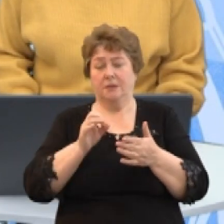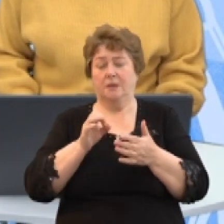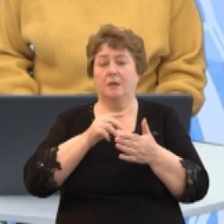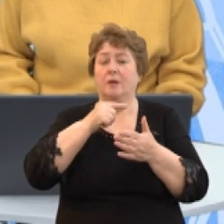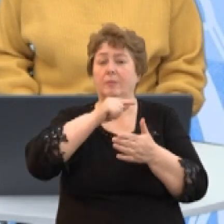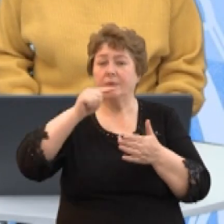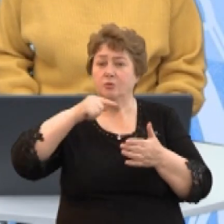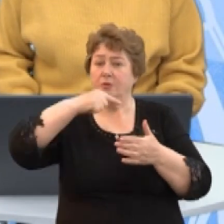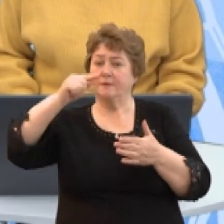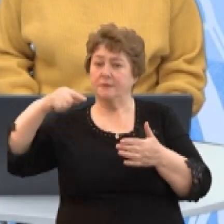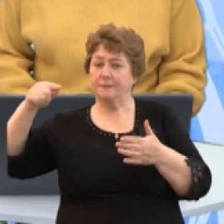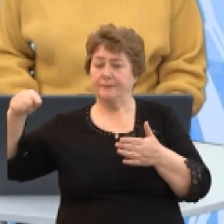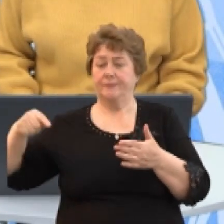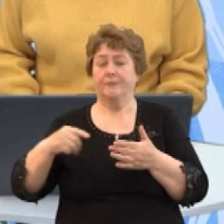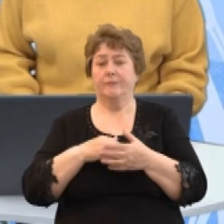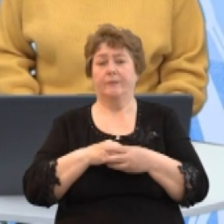и